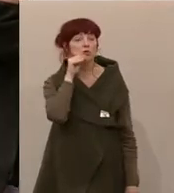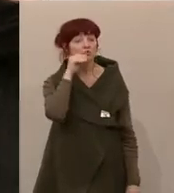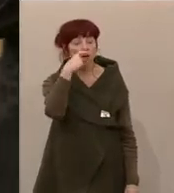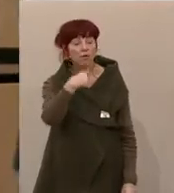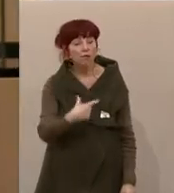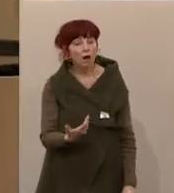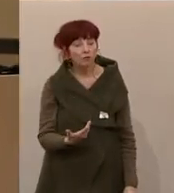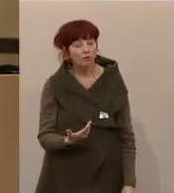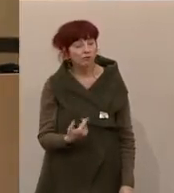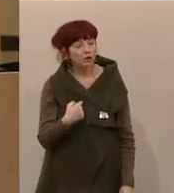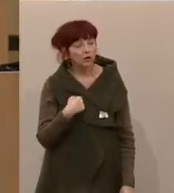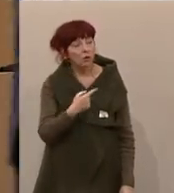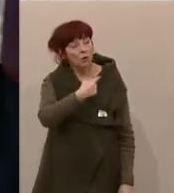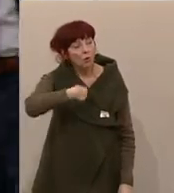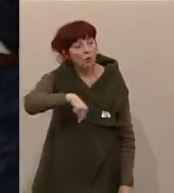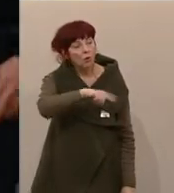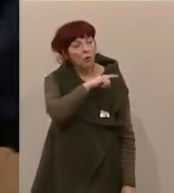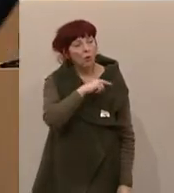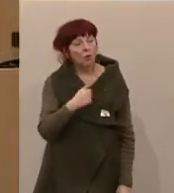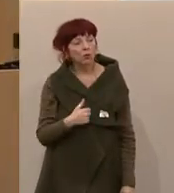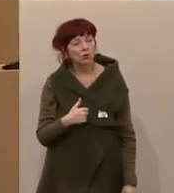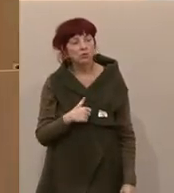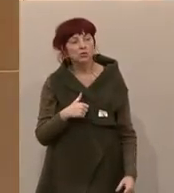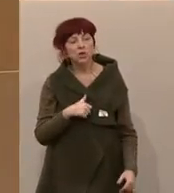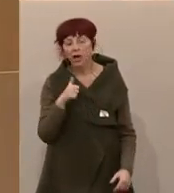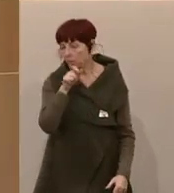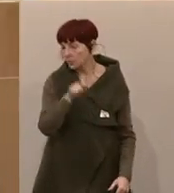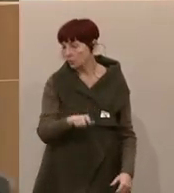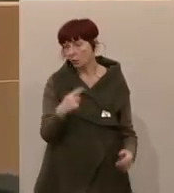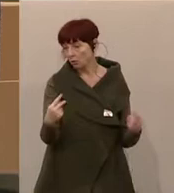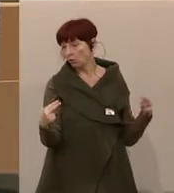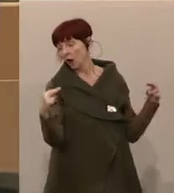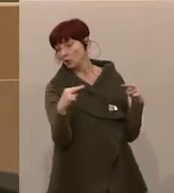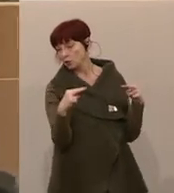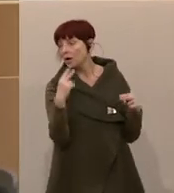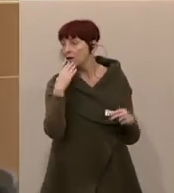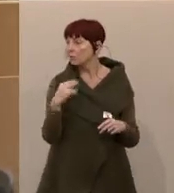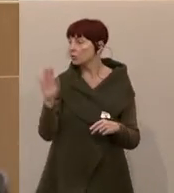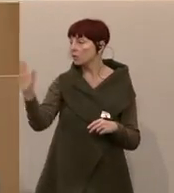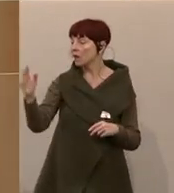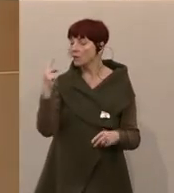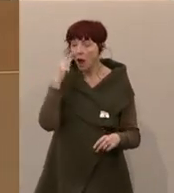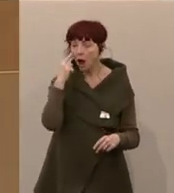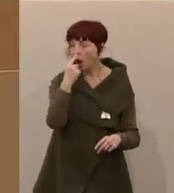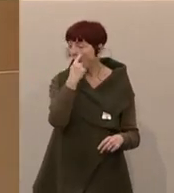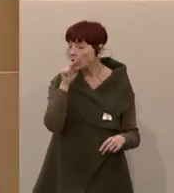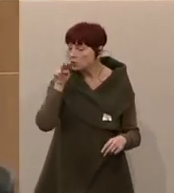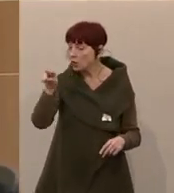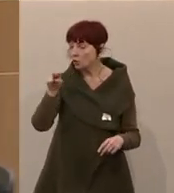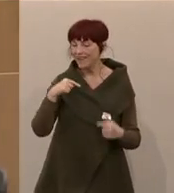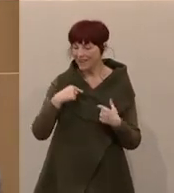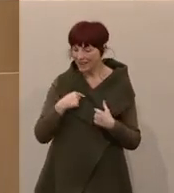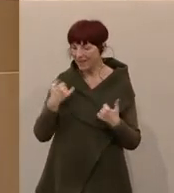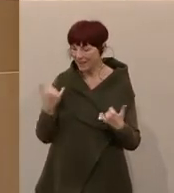Du hast dich beschwert, dass sich unsere Klubobmann nicht anschaut. Ich möchte jetzt in die Augen schauen. Und sag dir von dieser